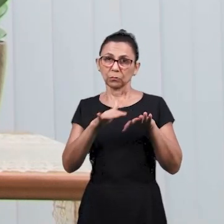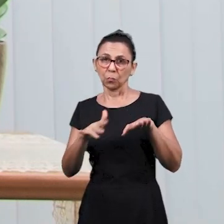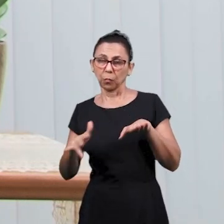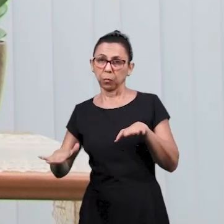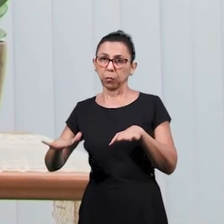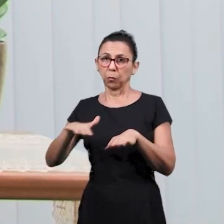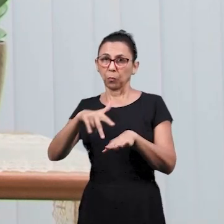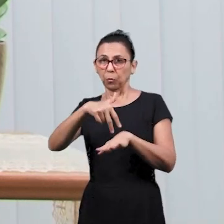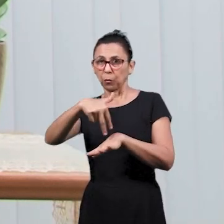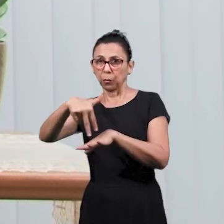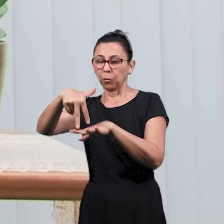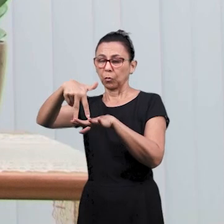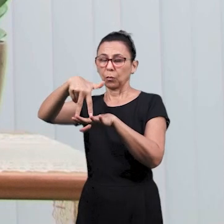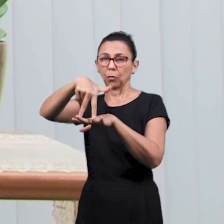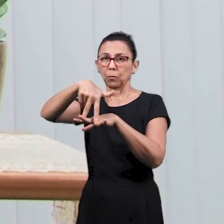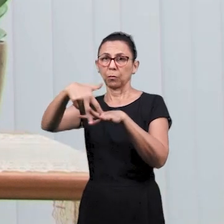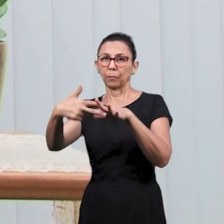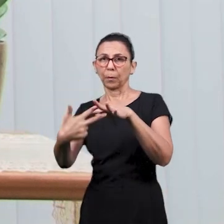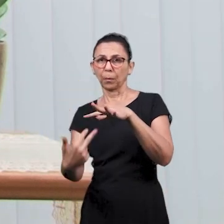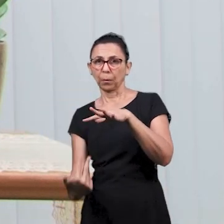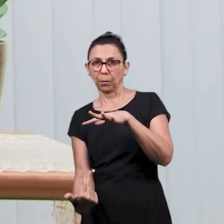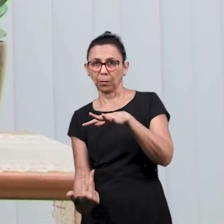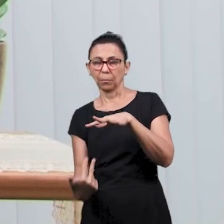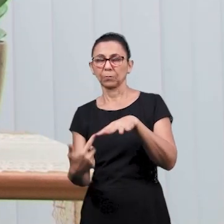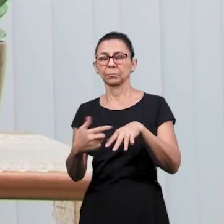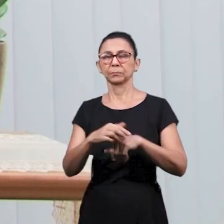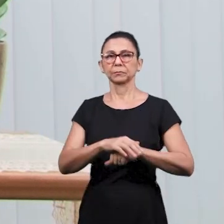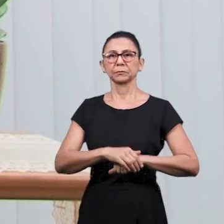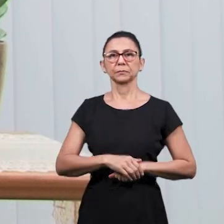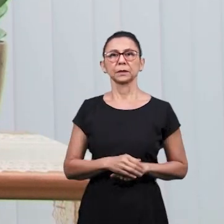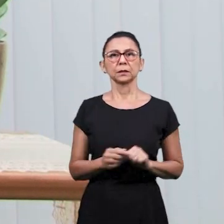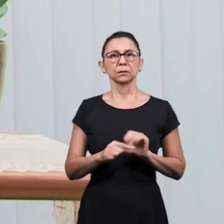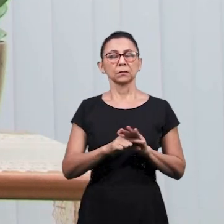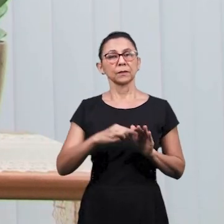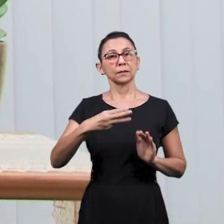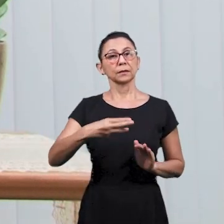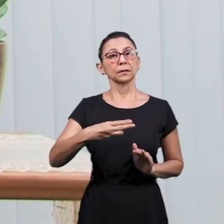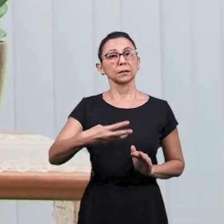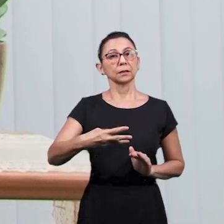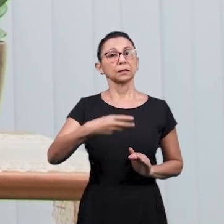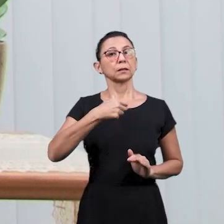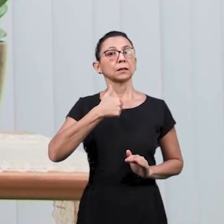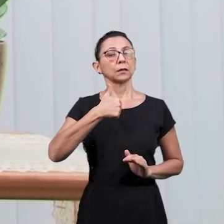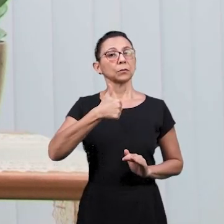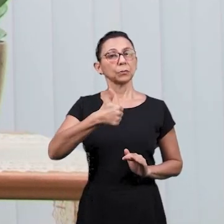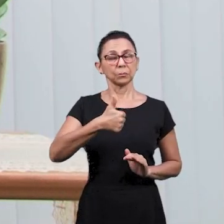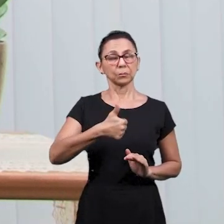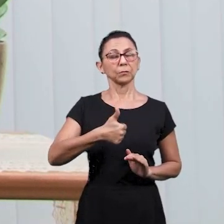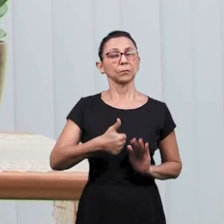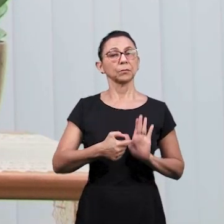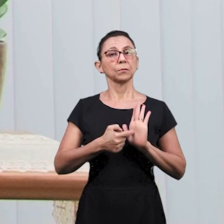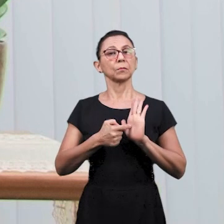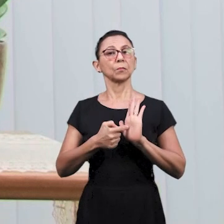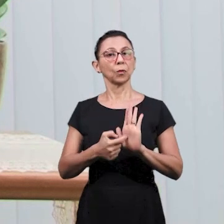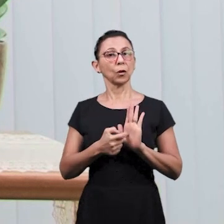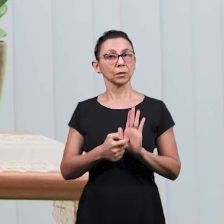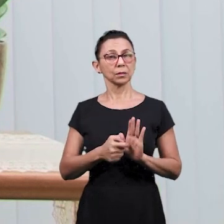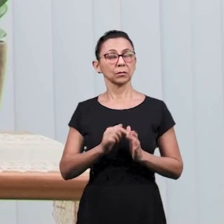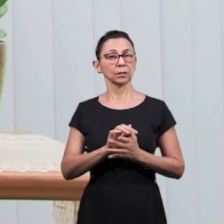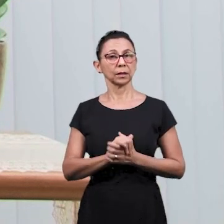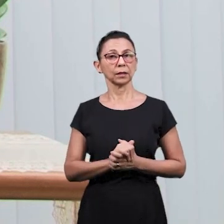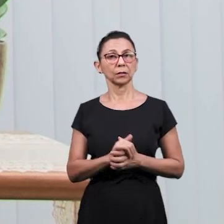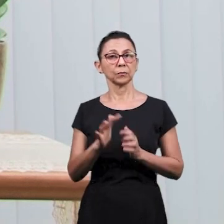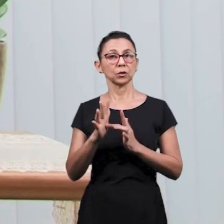пошел вместе с Иисусом в воде. И если бы Господь Иисус не помог ему, то он бы утонул в воде. И этот 31